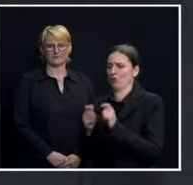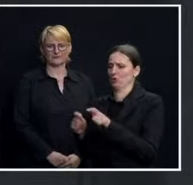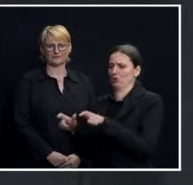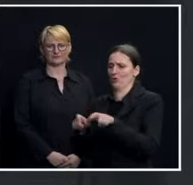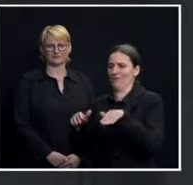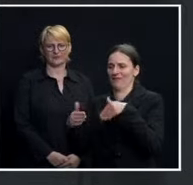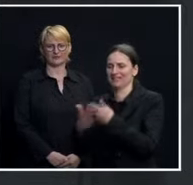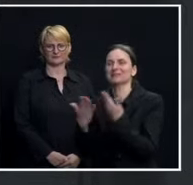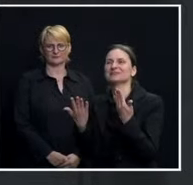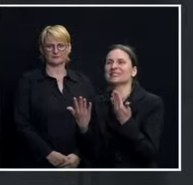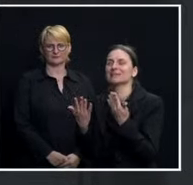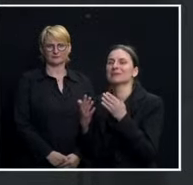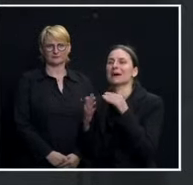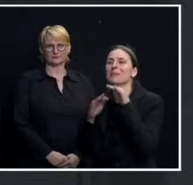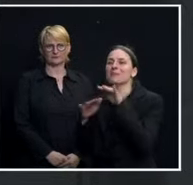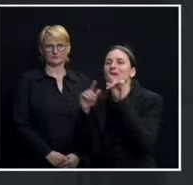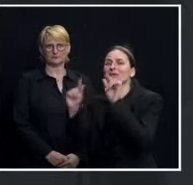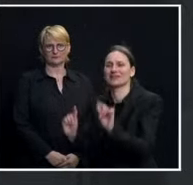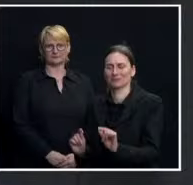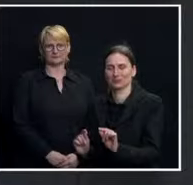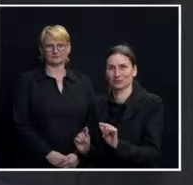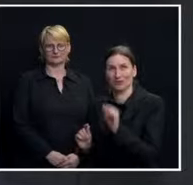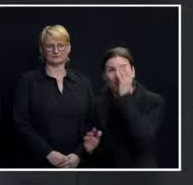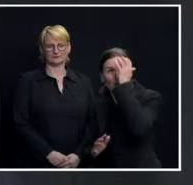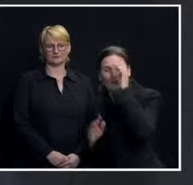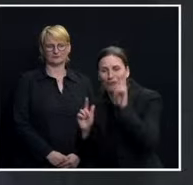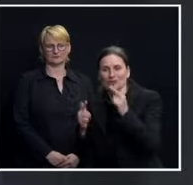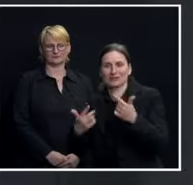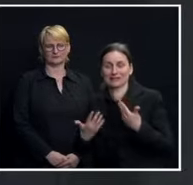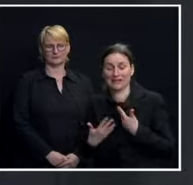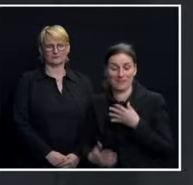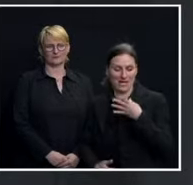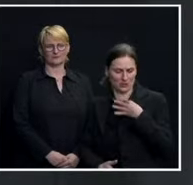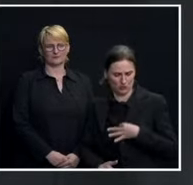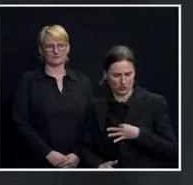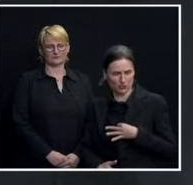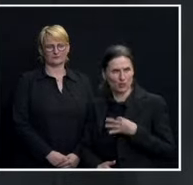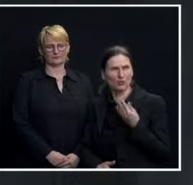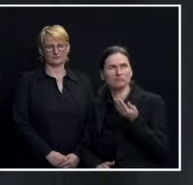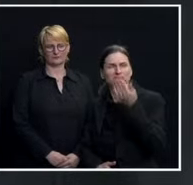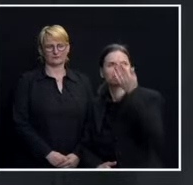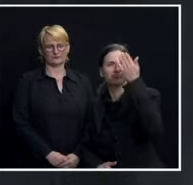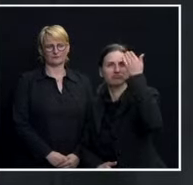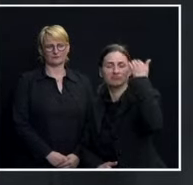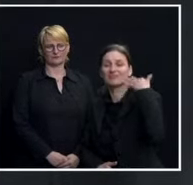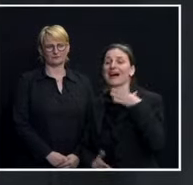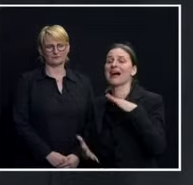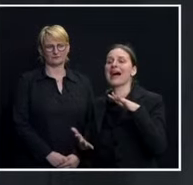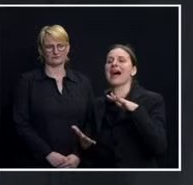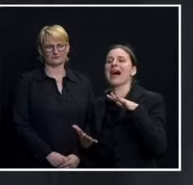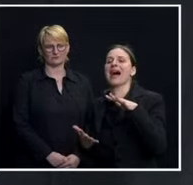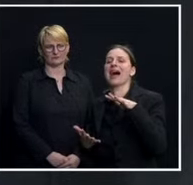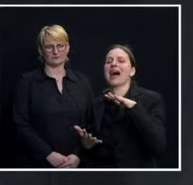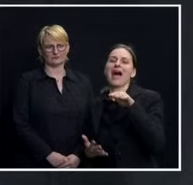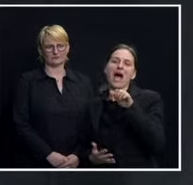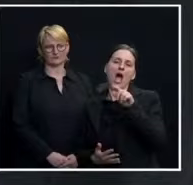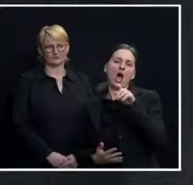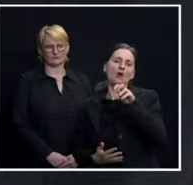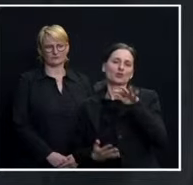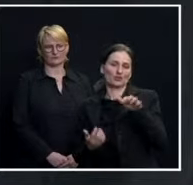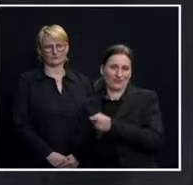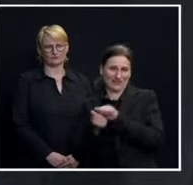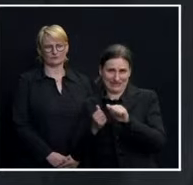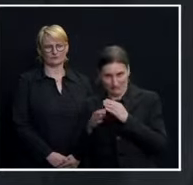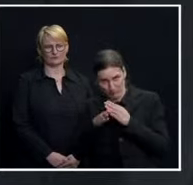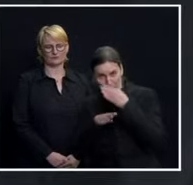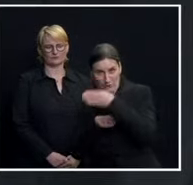aber man kann sich darunter so wahnsinnig wenig vorstellen. Und dann war ich mit meinem Sohn vor einigen Jahren in Auschwitz und habe hinter diesen Glasscheiben gesehen, die